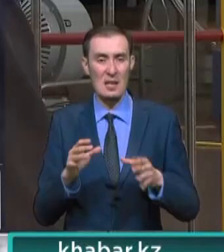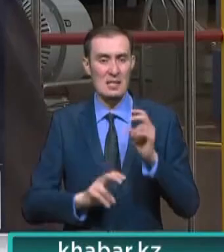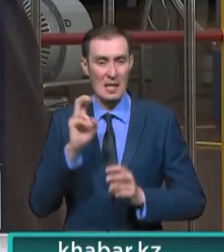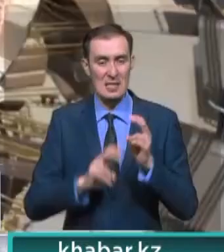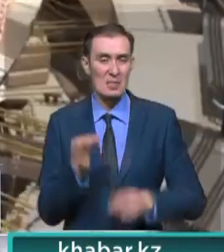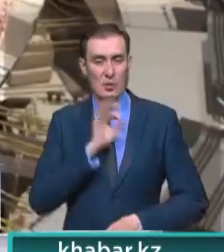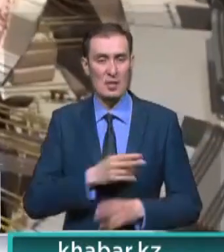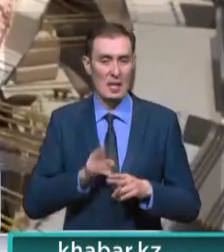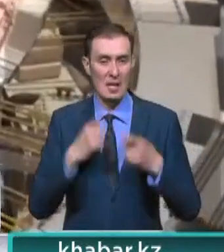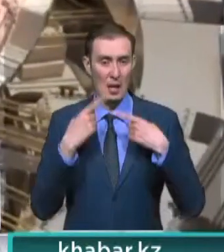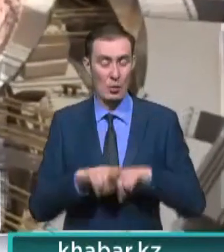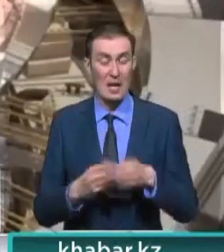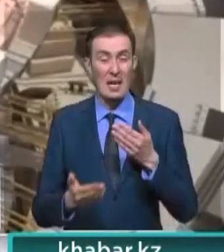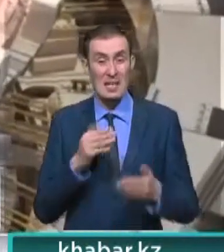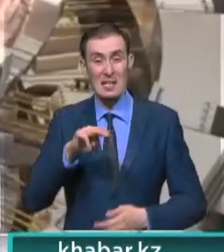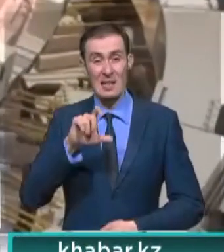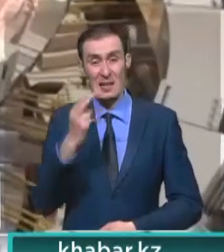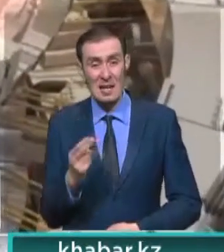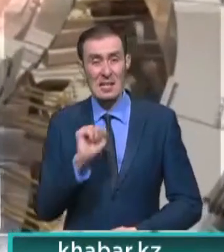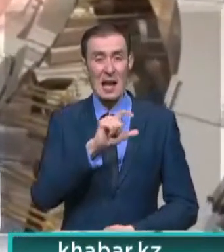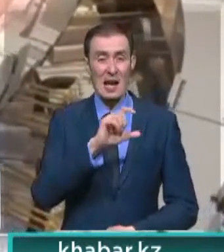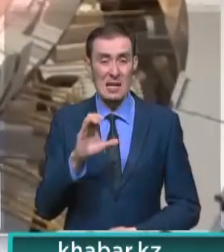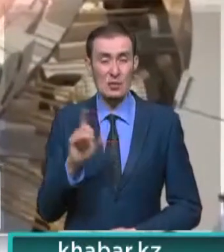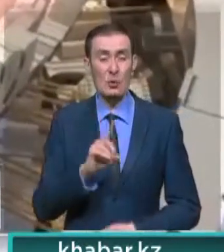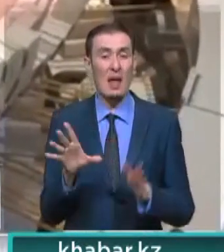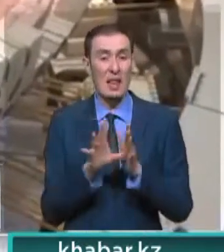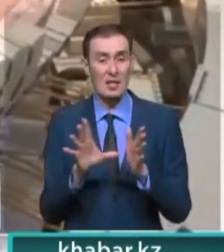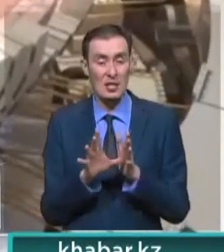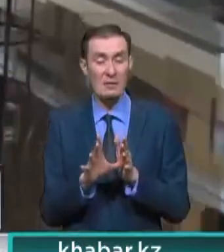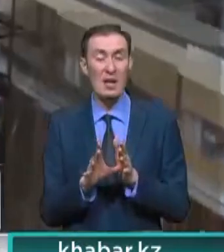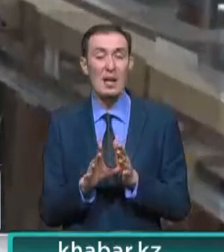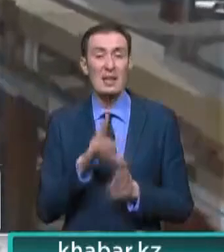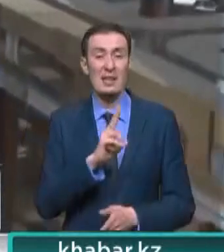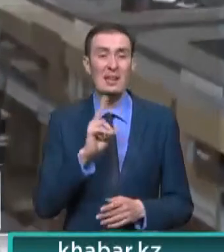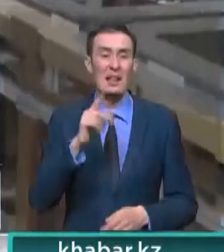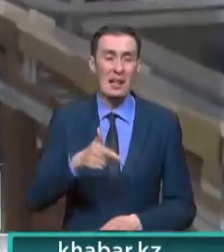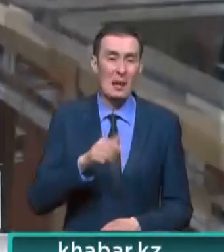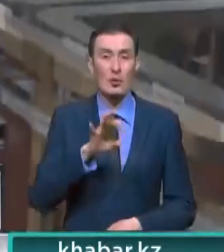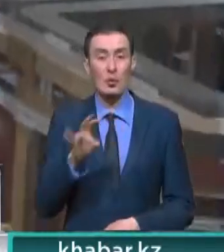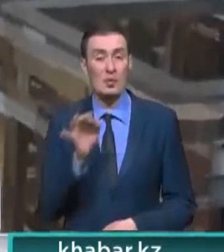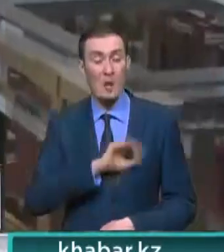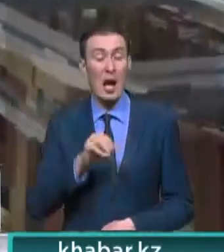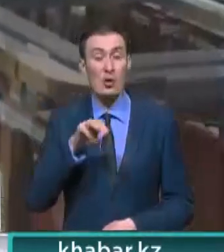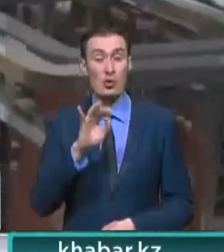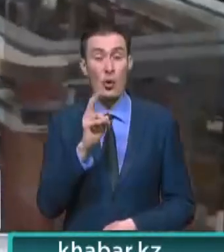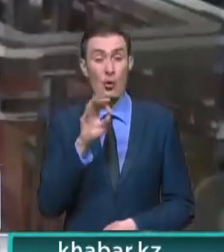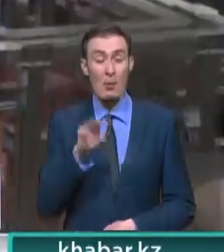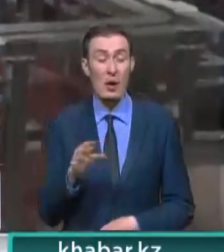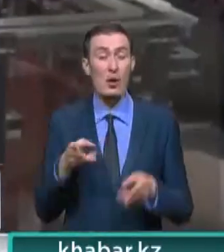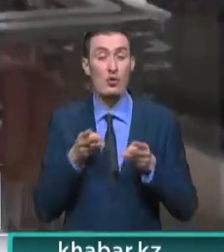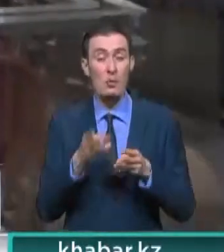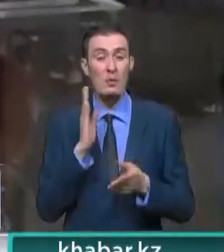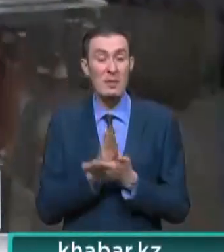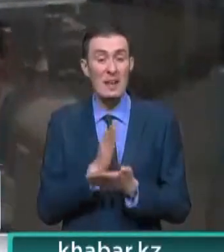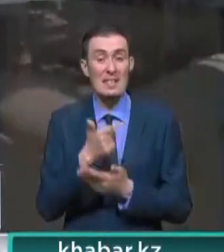установки токамака. Если на тех же ТЭЦ и АЭС для появления электричества счет идет на килограммы и тонны, то в токамаке основным топливом